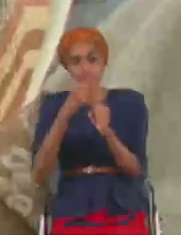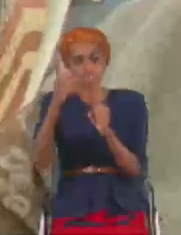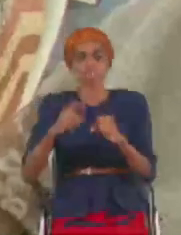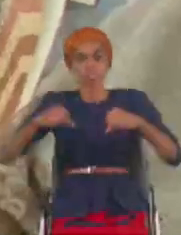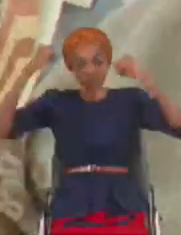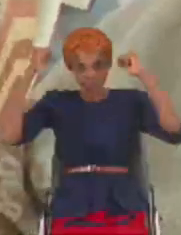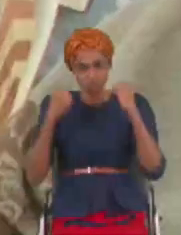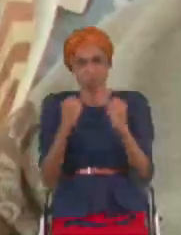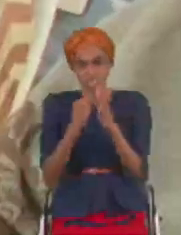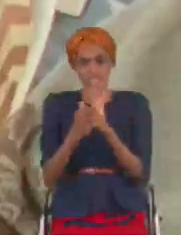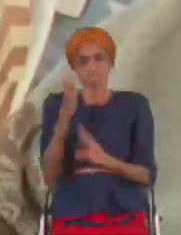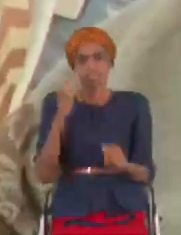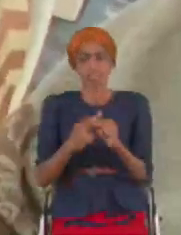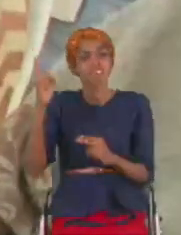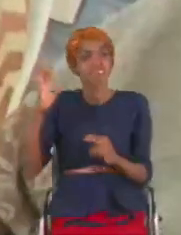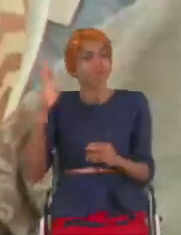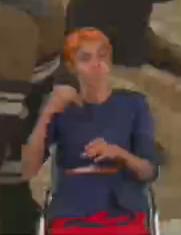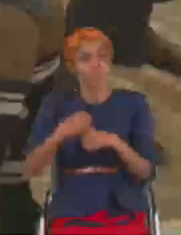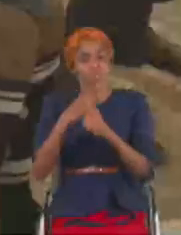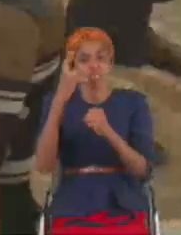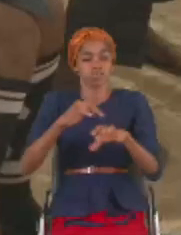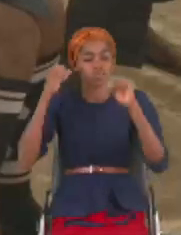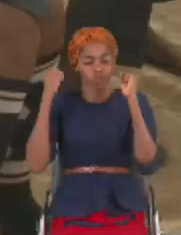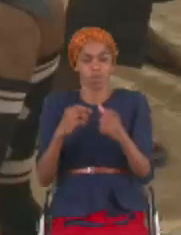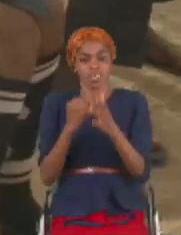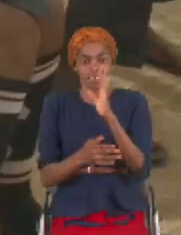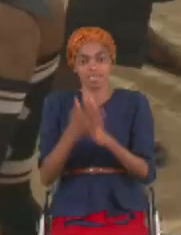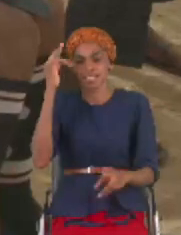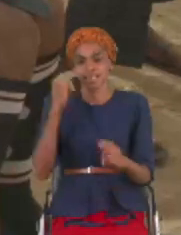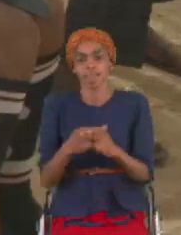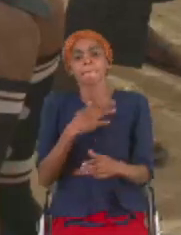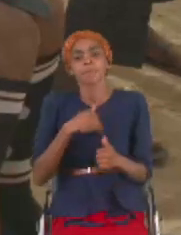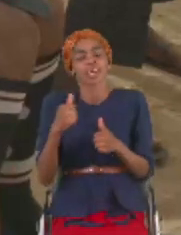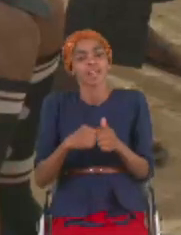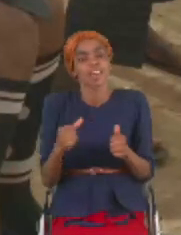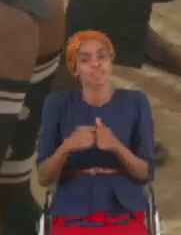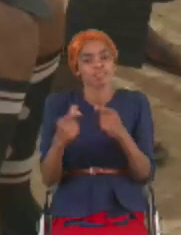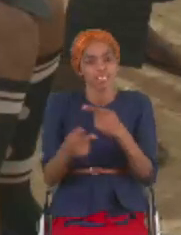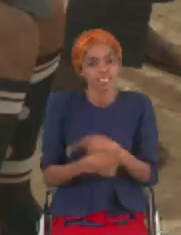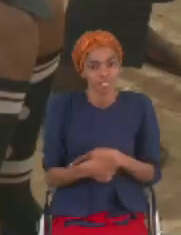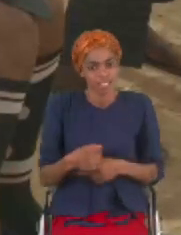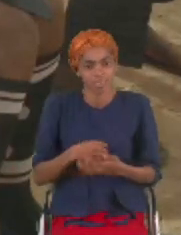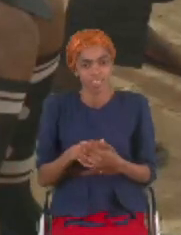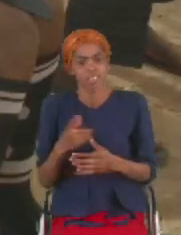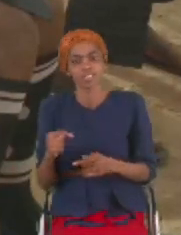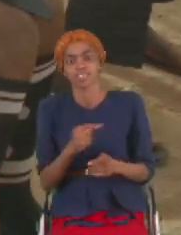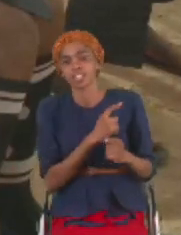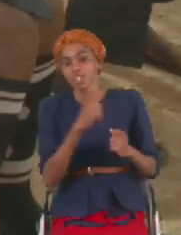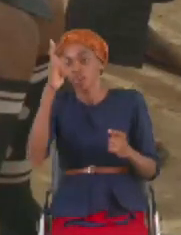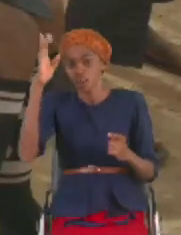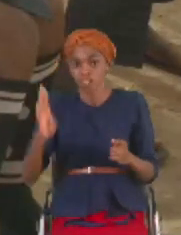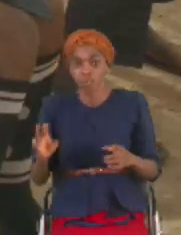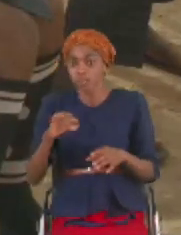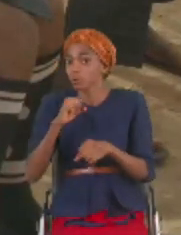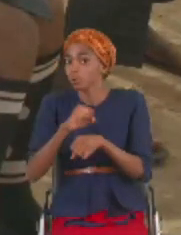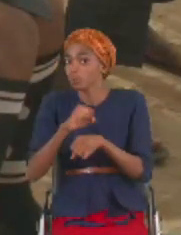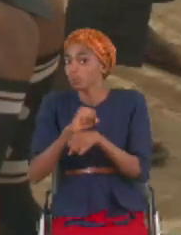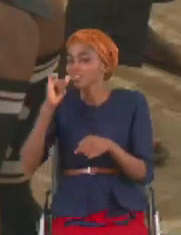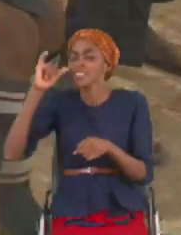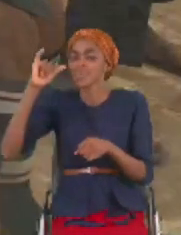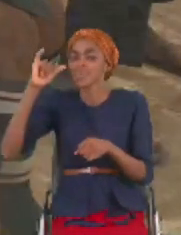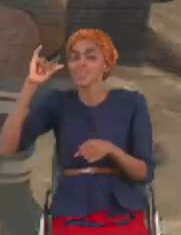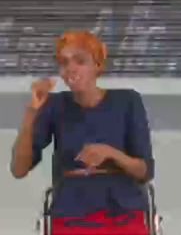et tu te rendras fort chaque jour chaque jour le dieu qui était